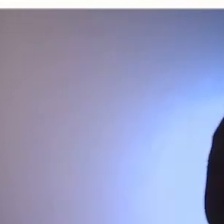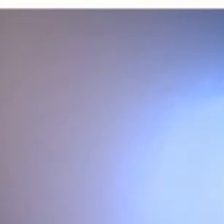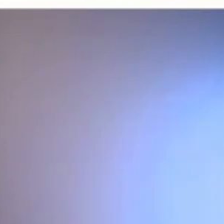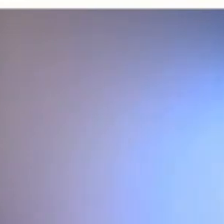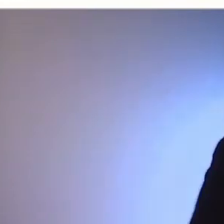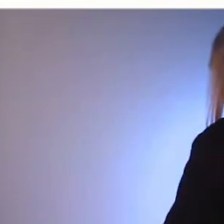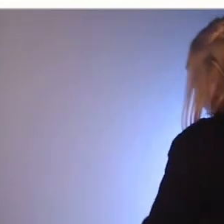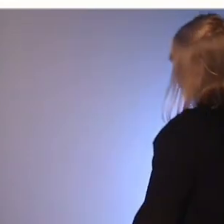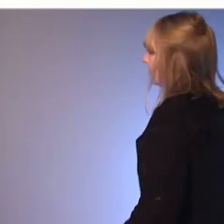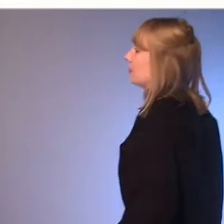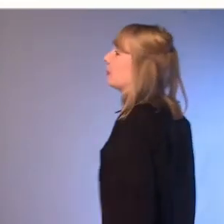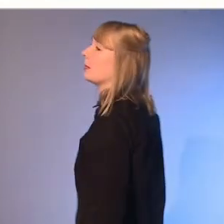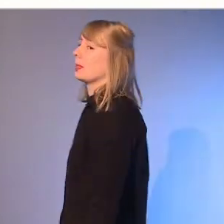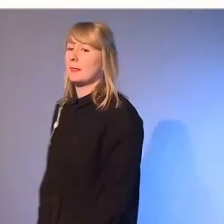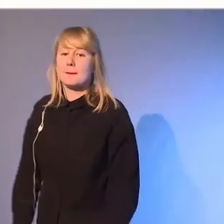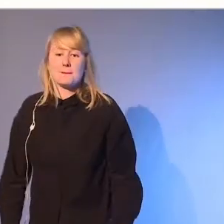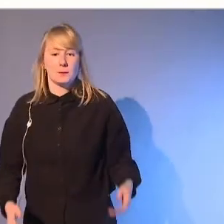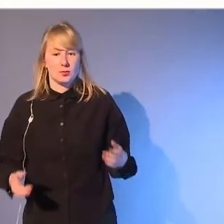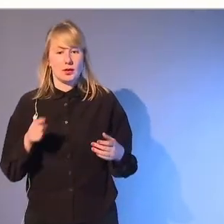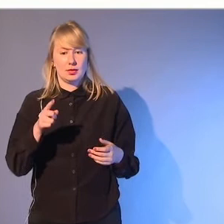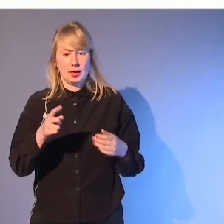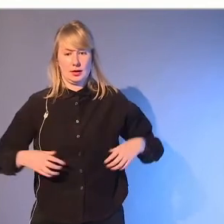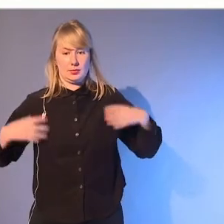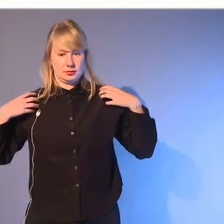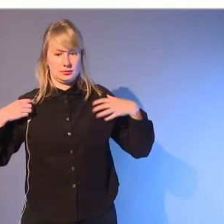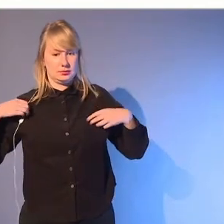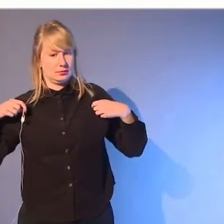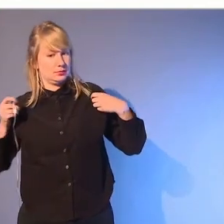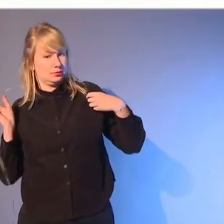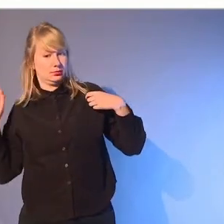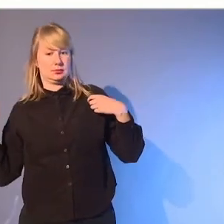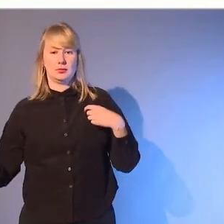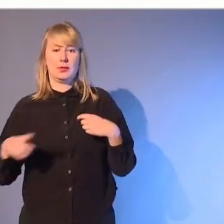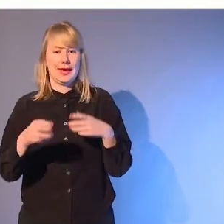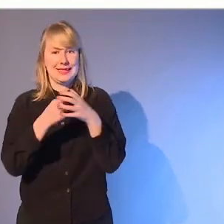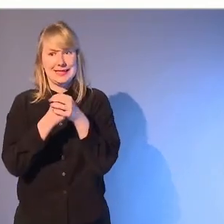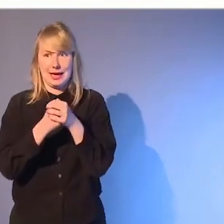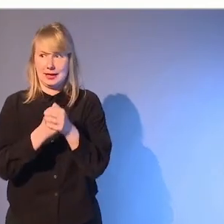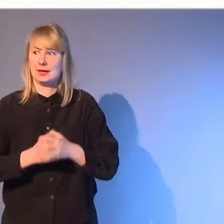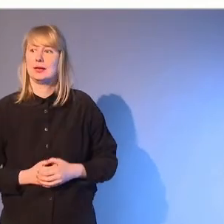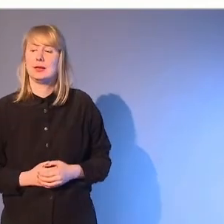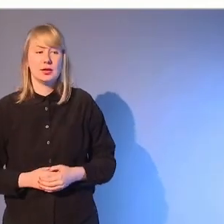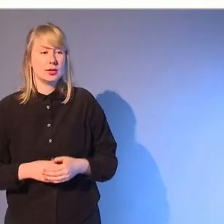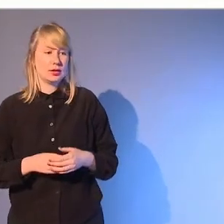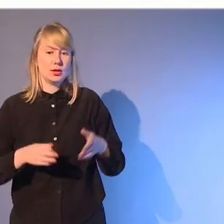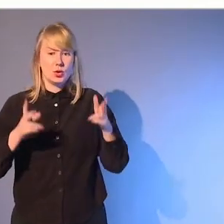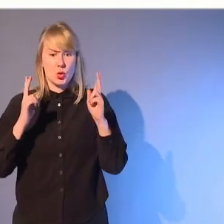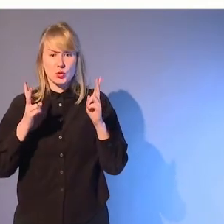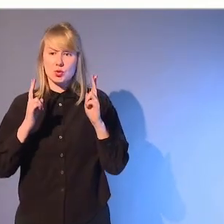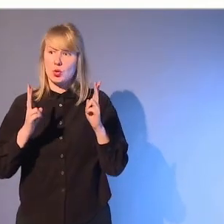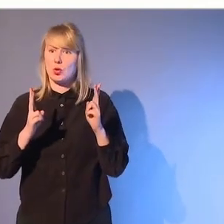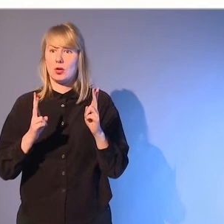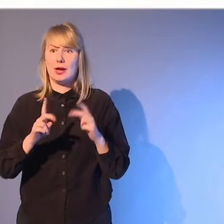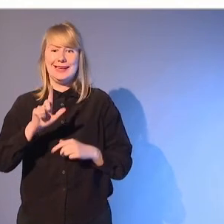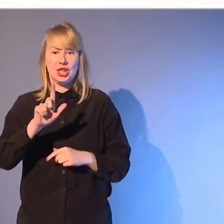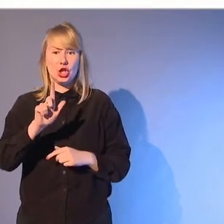i det digitale. Det er uttrykksmuligheten og slike ting. Og så ser vi jo da at når vi snakker om